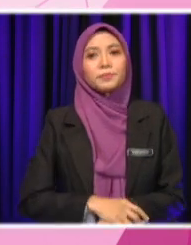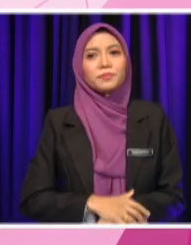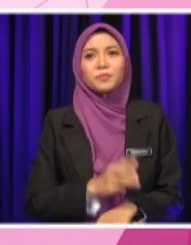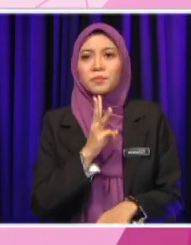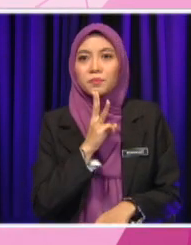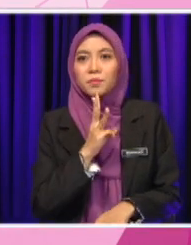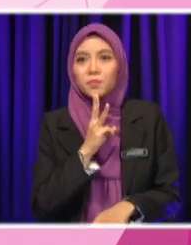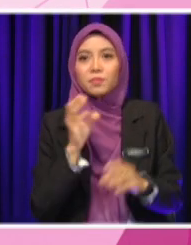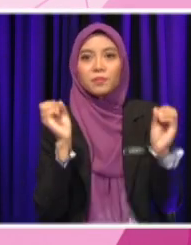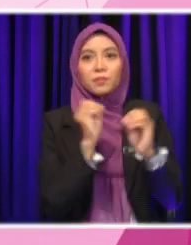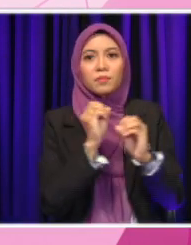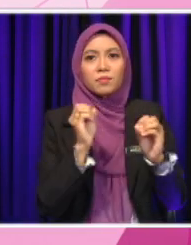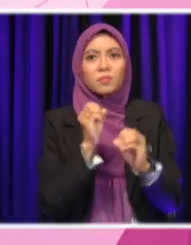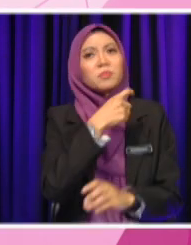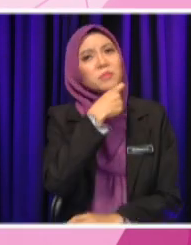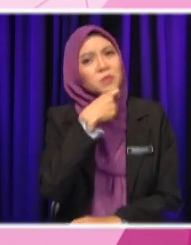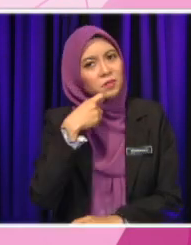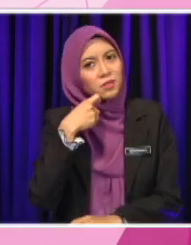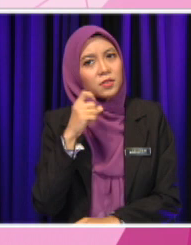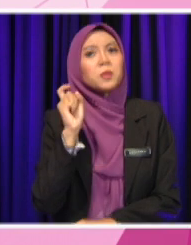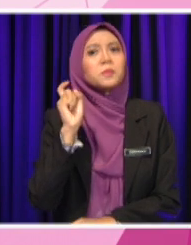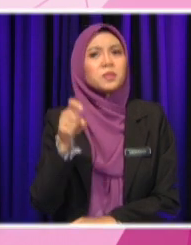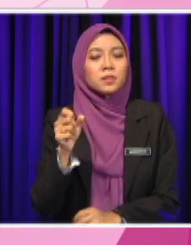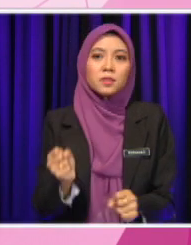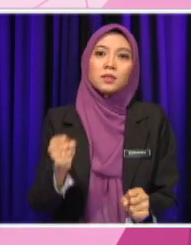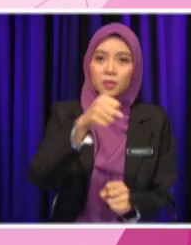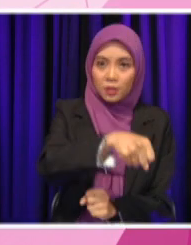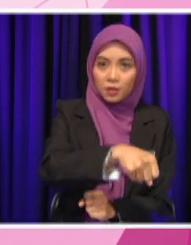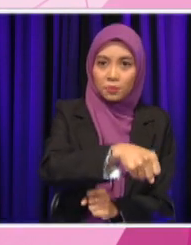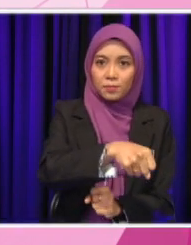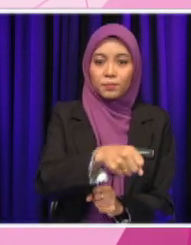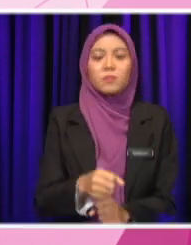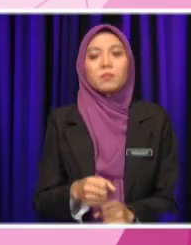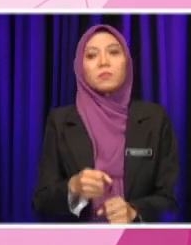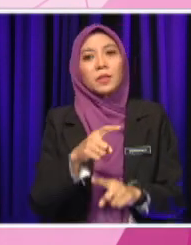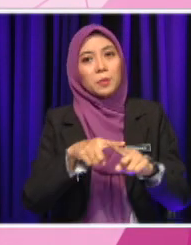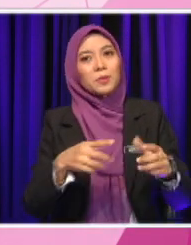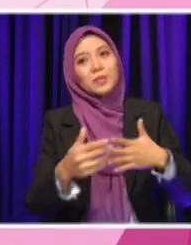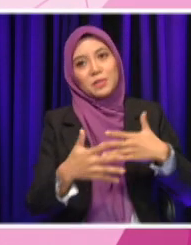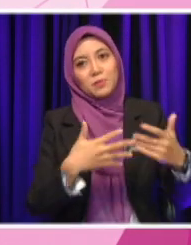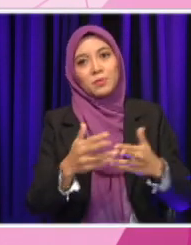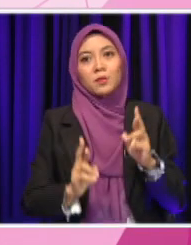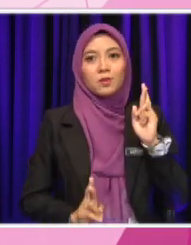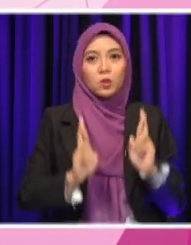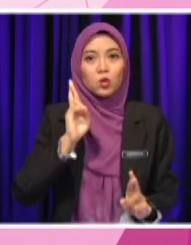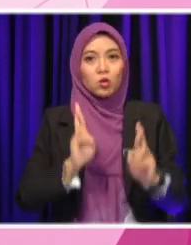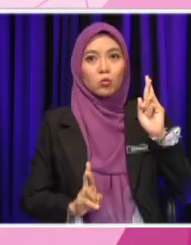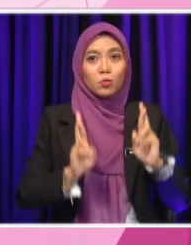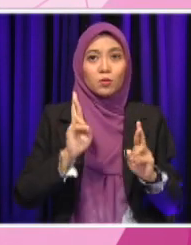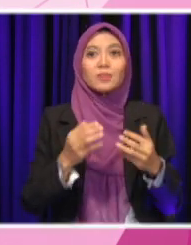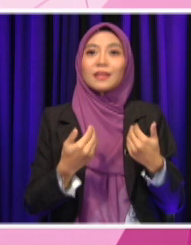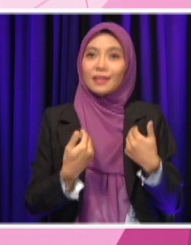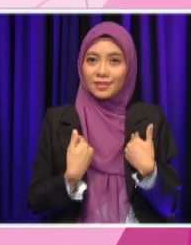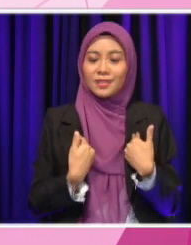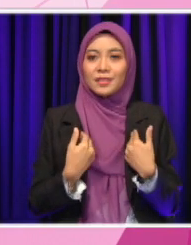ni, kena siram. Tapi tak perlu kita siram sebab dia bergerak secara automatik, Aiman. Kemudian bukan itu